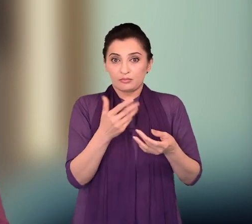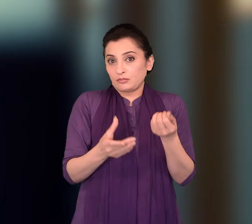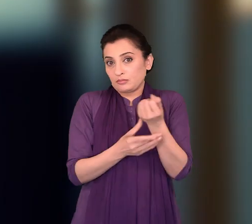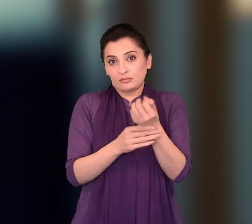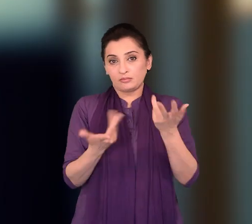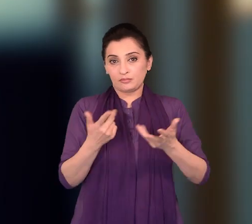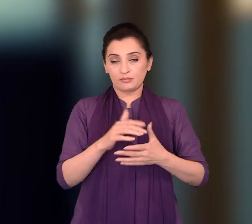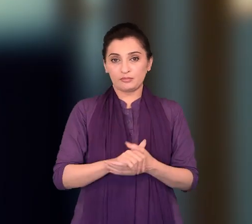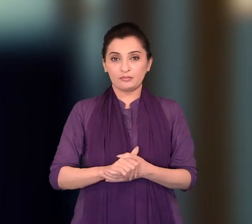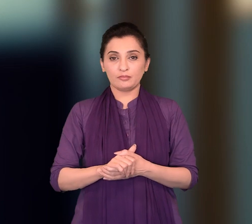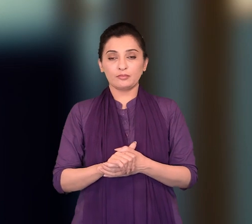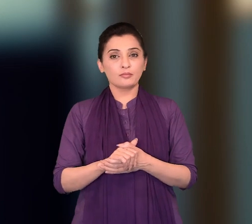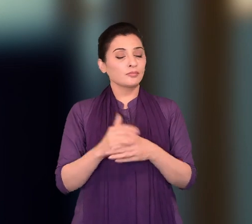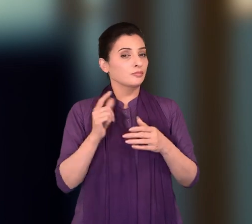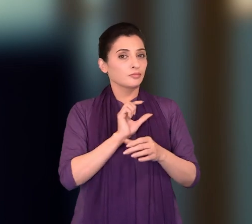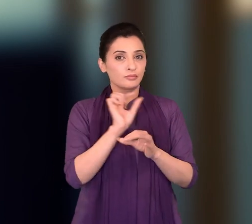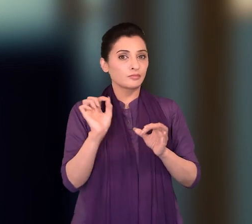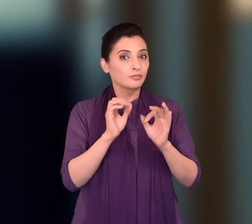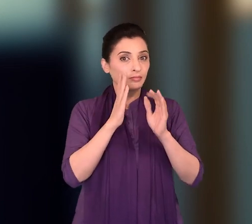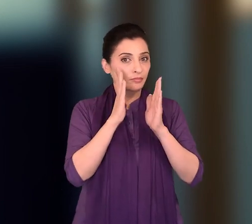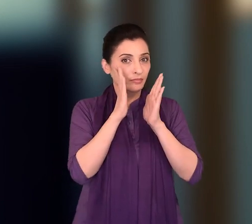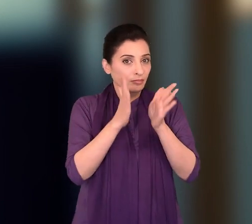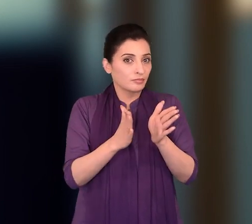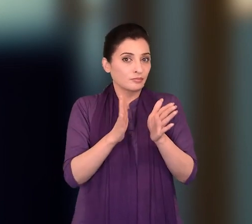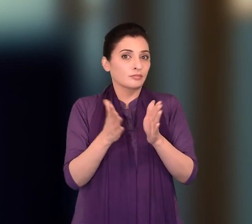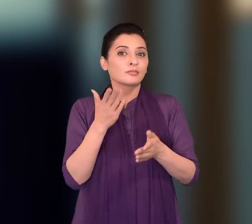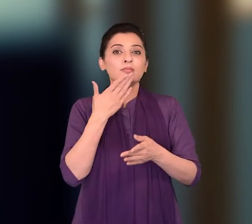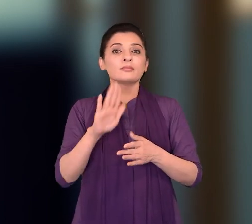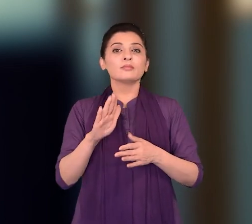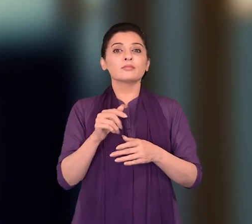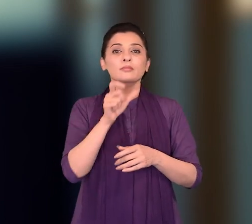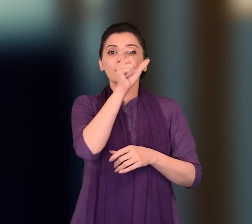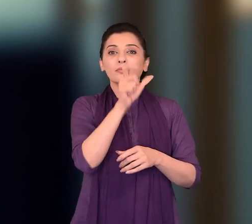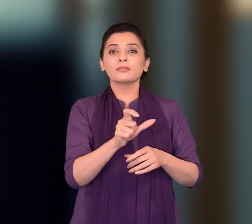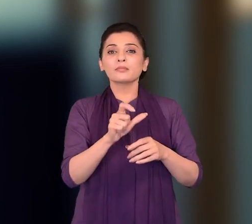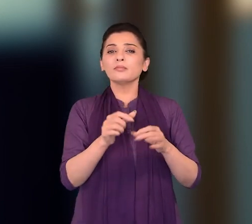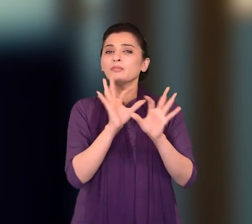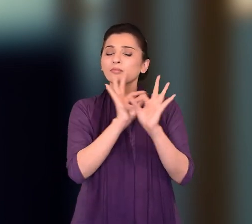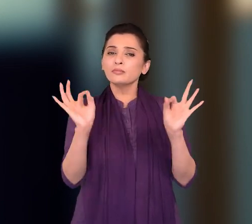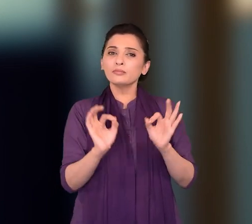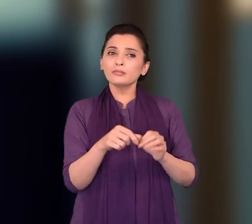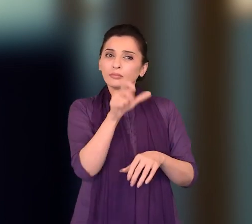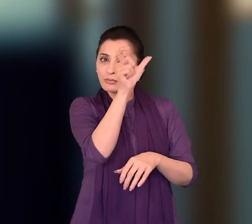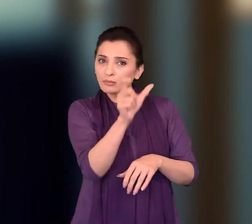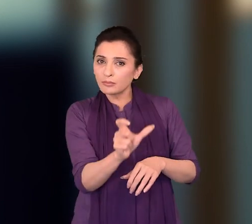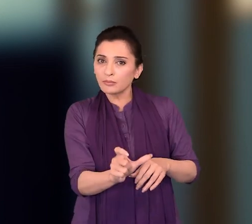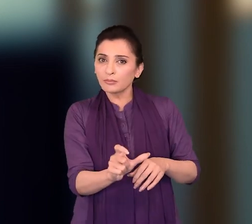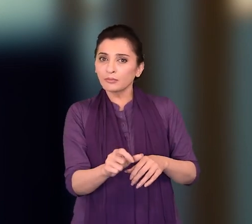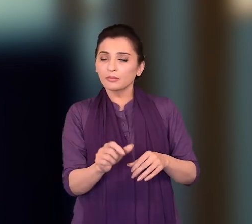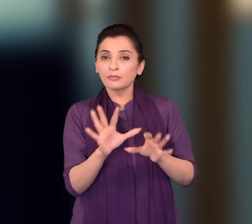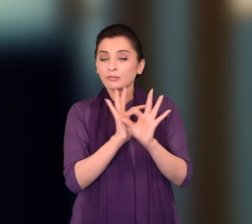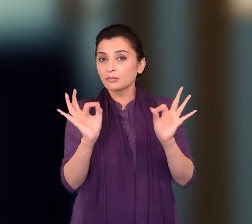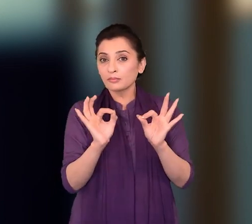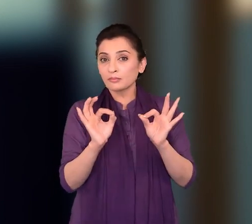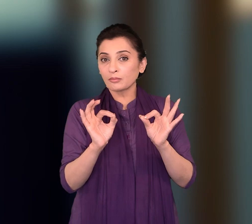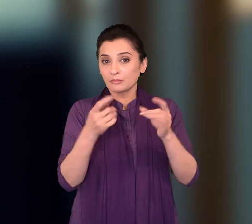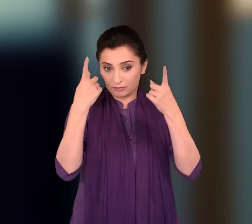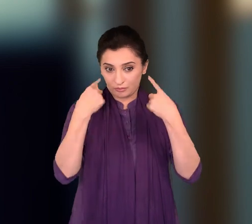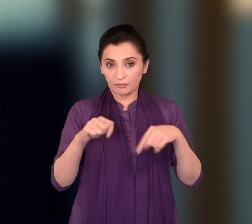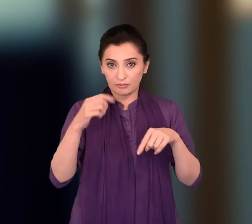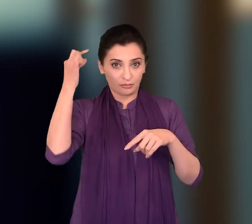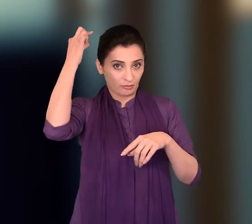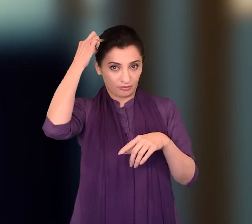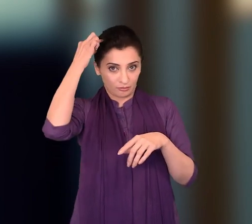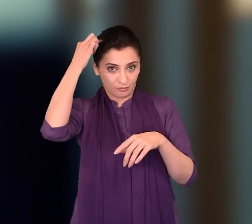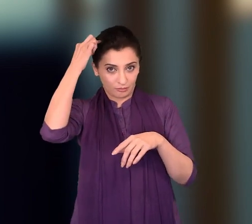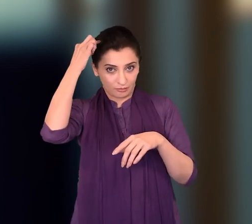ڈاکٹر. تو بیسکلی ہولسٹک مینجمنٹ اس کو کہتے ہیں کہ جس میں آپ ایک انسان کو پورے انسان کے طور پہ ٹریٹ کر رہے ہیں. اس کے اندر اس